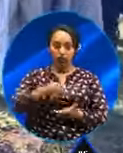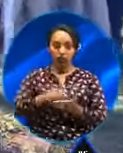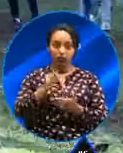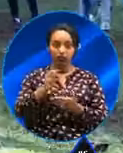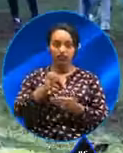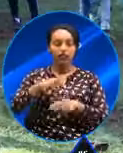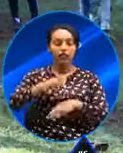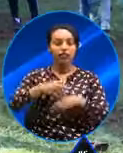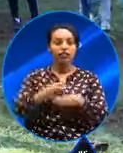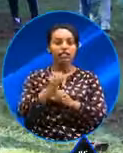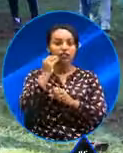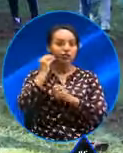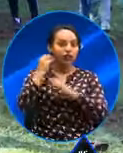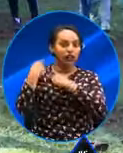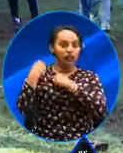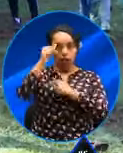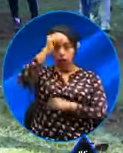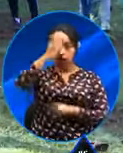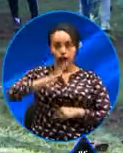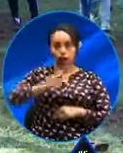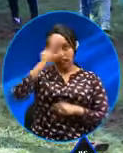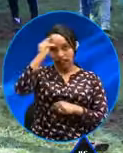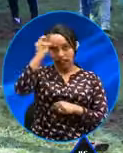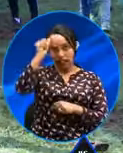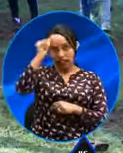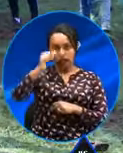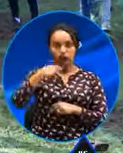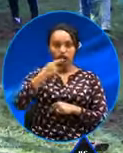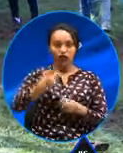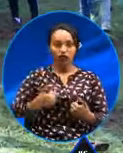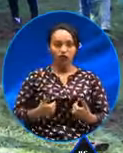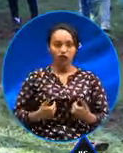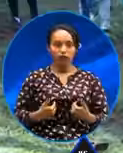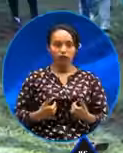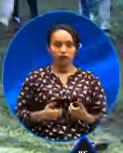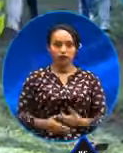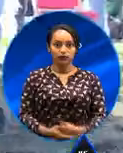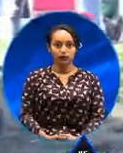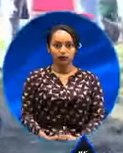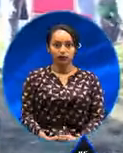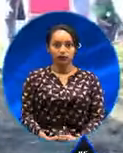ከተማ ብልጽግና ፓርቲ ጽህፈት ቤት ኃላፊ አቶ መለስ አለሙ ተናገሩ።